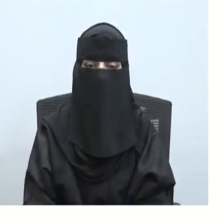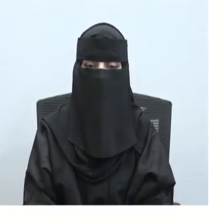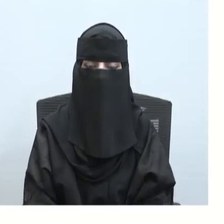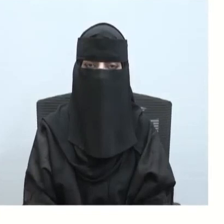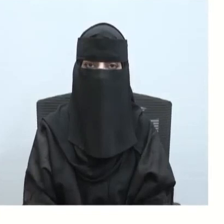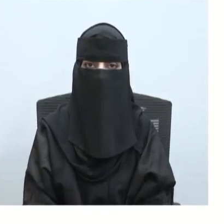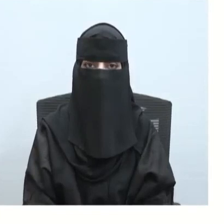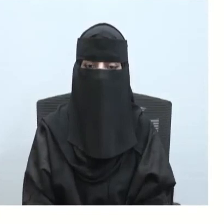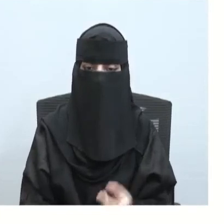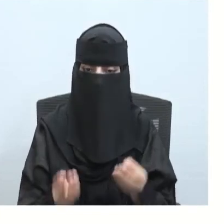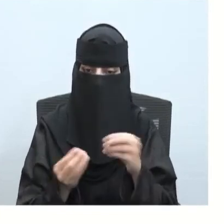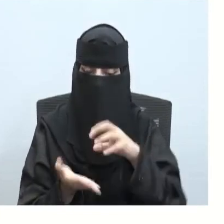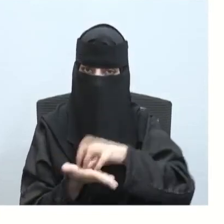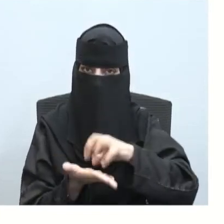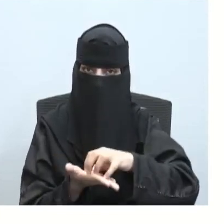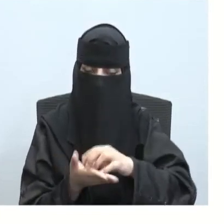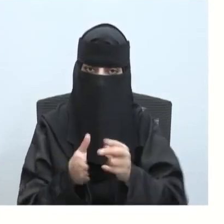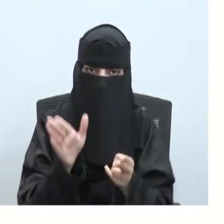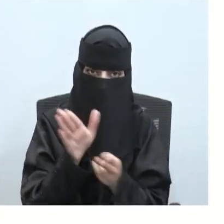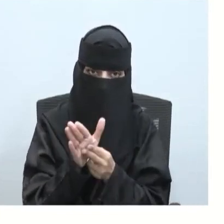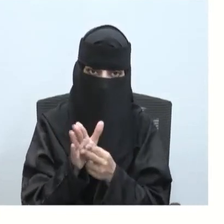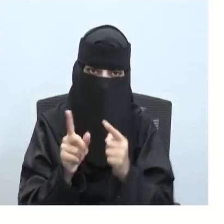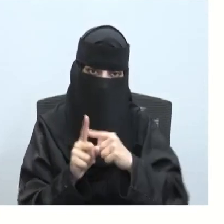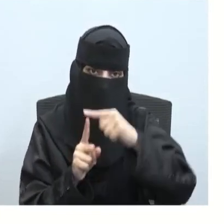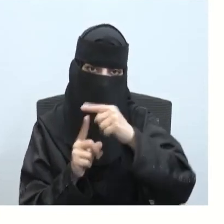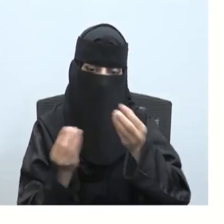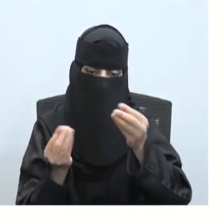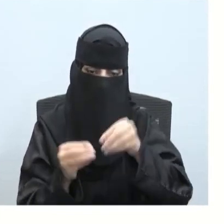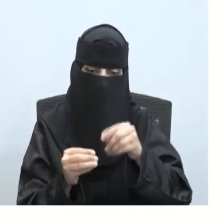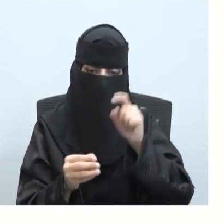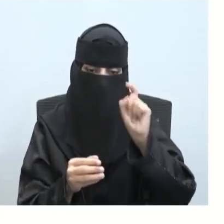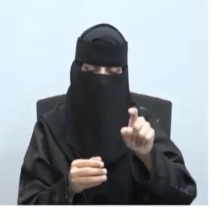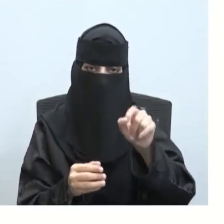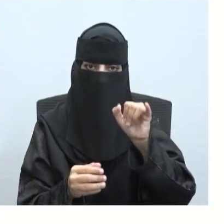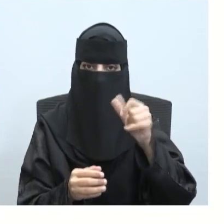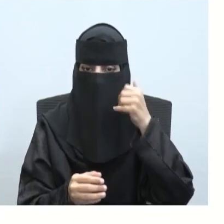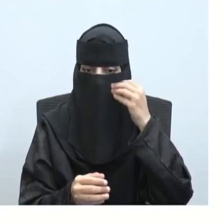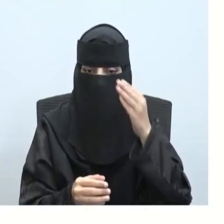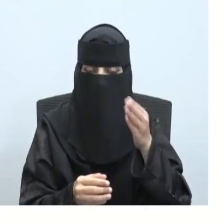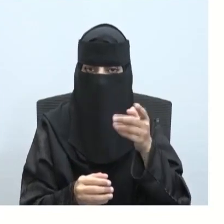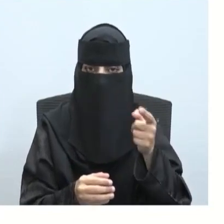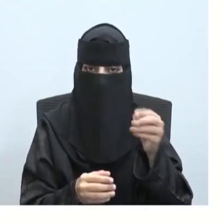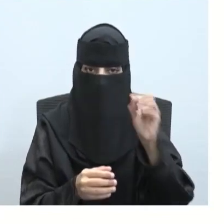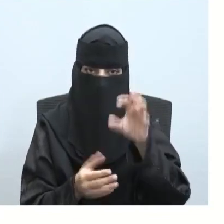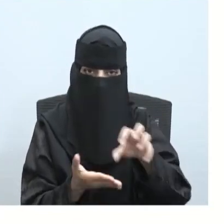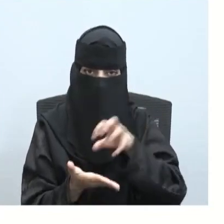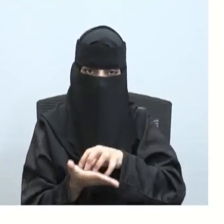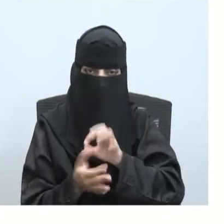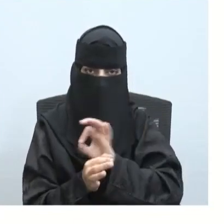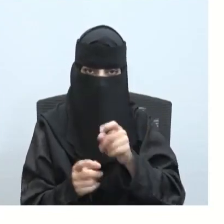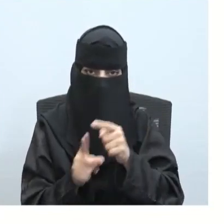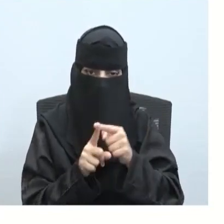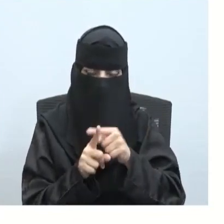إذن لإضافة محطات الشحن من التول بار نقوم بالضغط على موبايل. قمنا بإضافة محطتي شحن